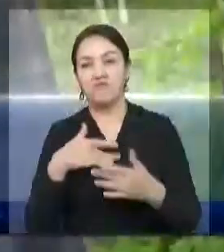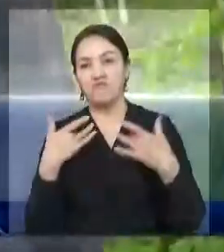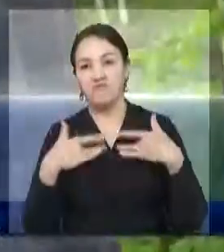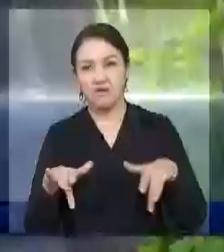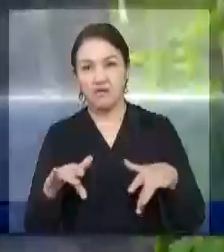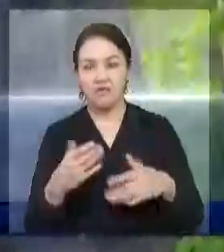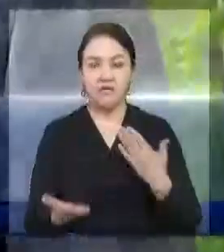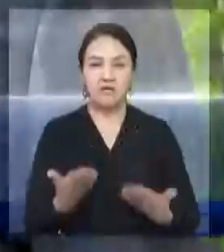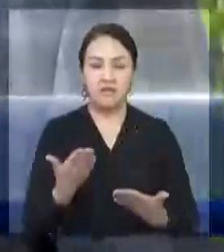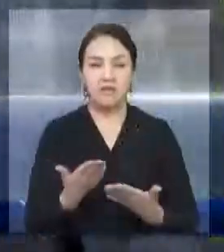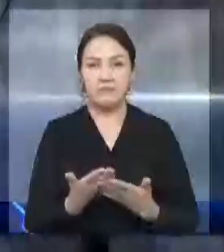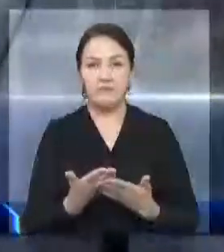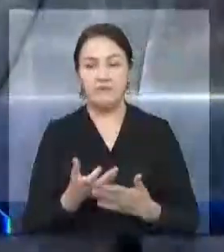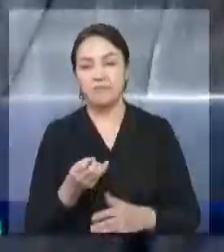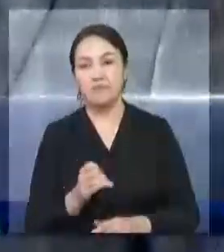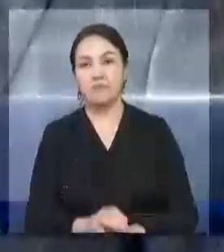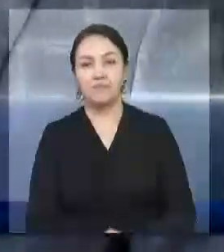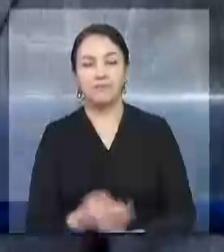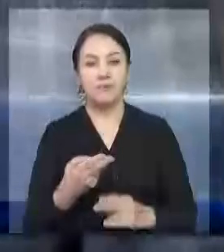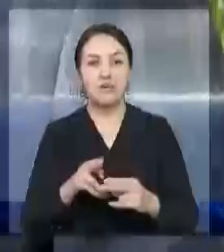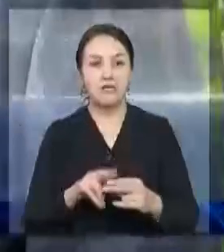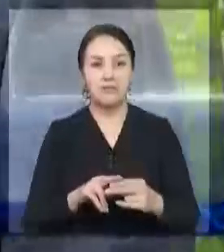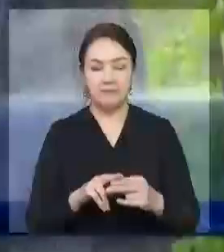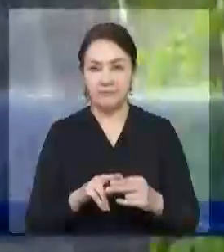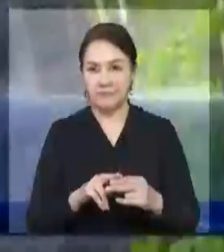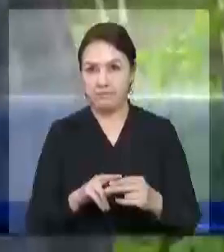или поощрительных мерах. Поэтому